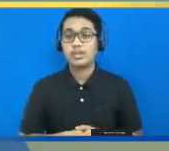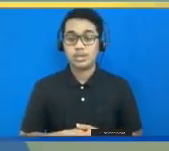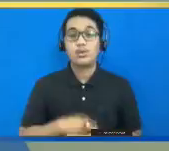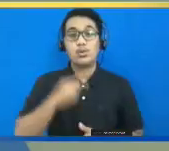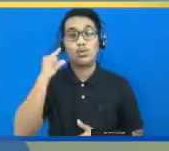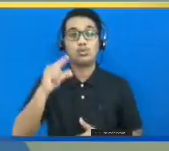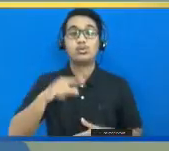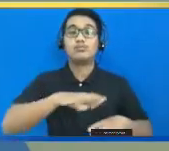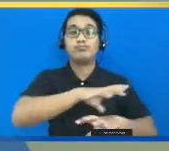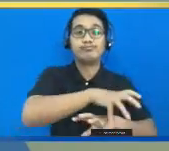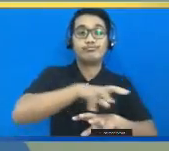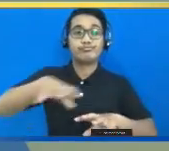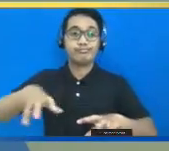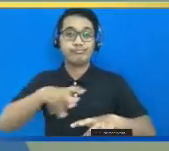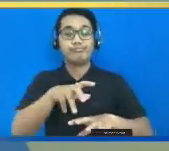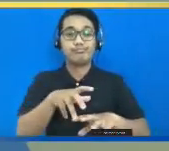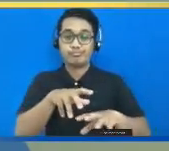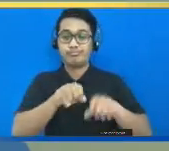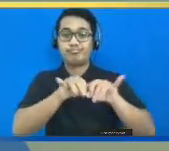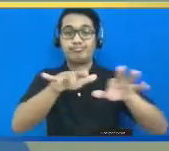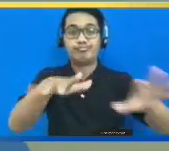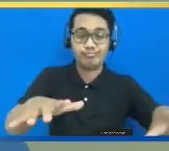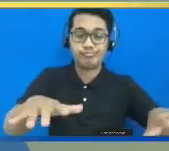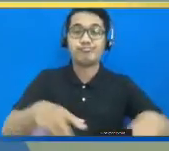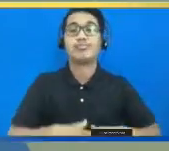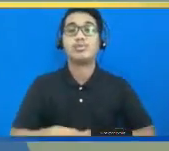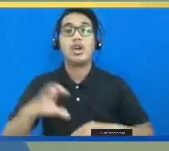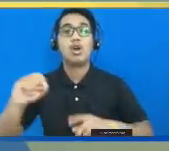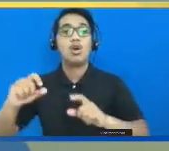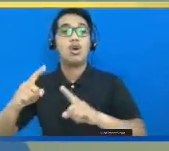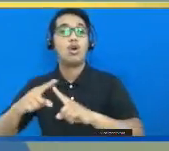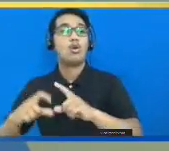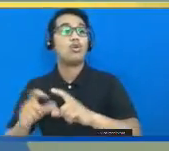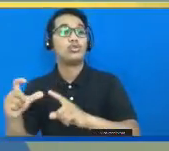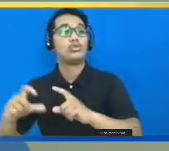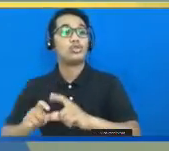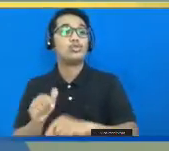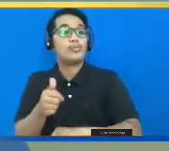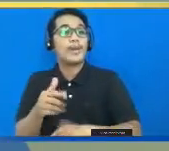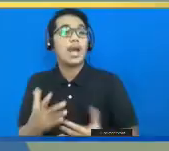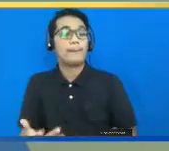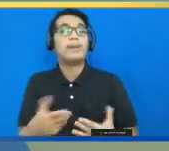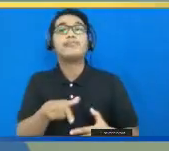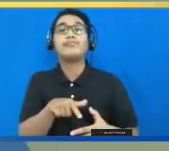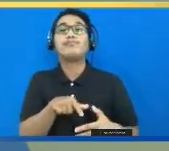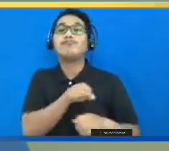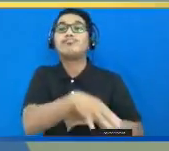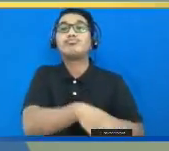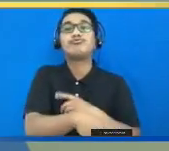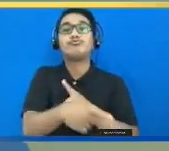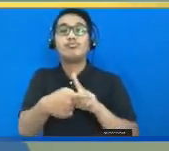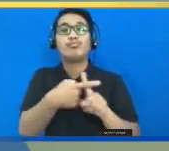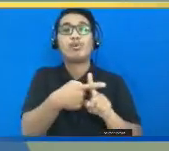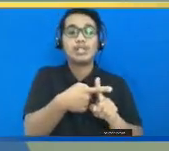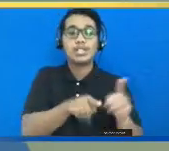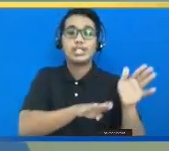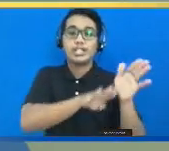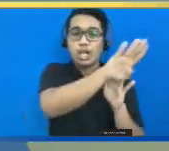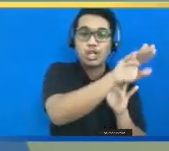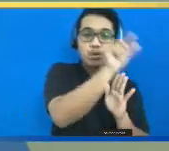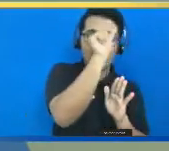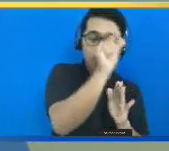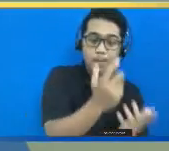alokasian penyaluran dan tata kelola dana otsus sehingga kita harapkan ini dapat memberikan dampak signifikan bagi